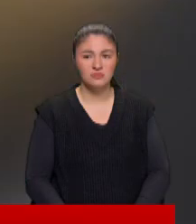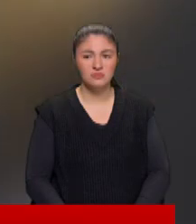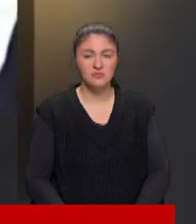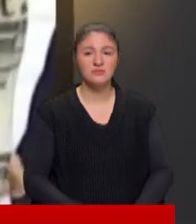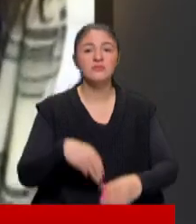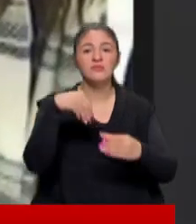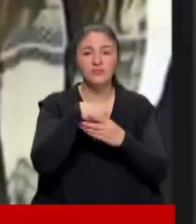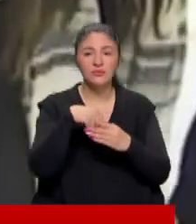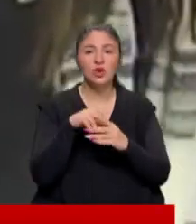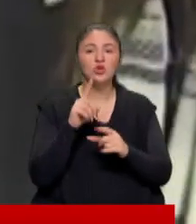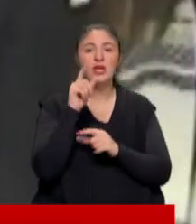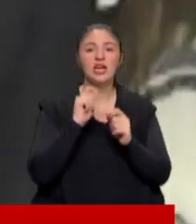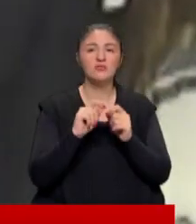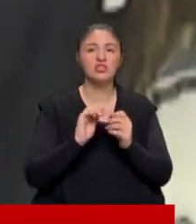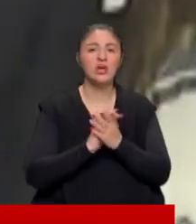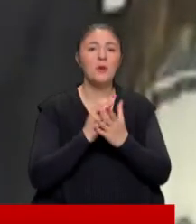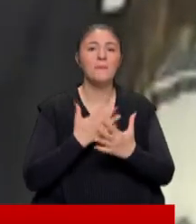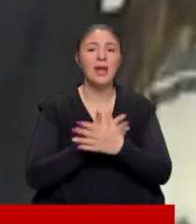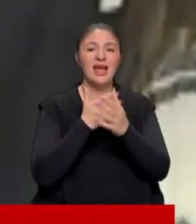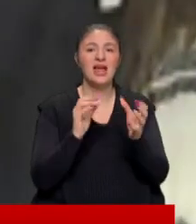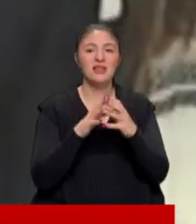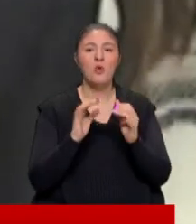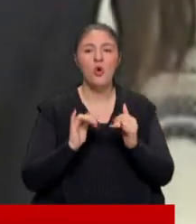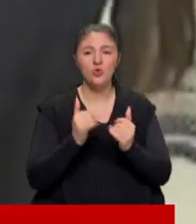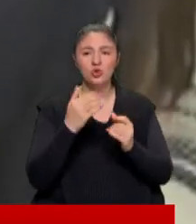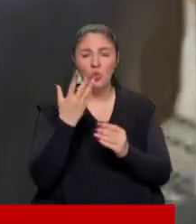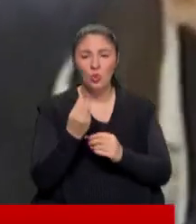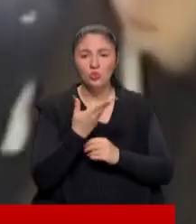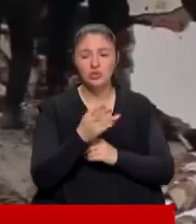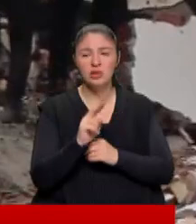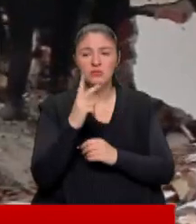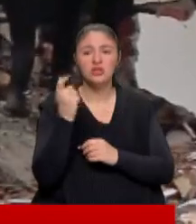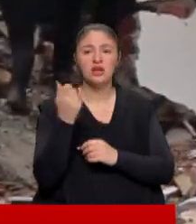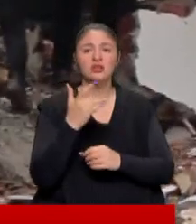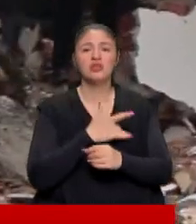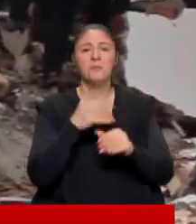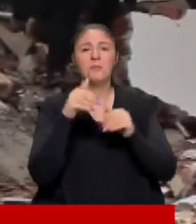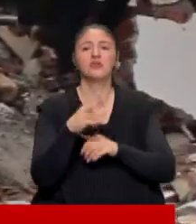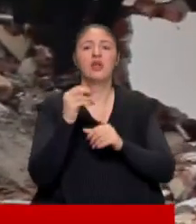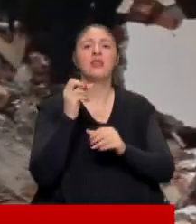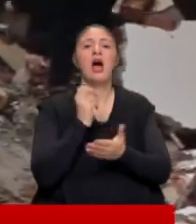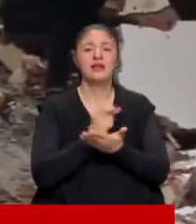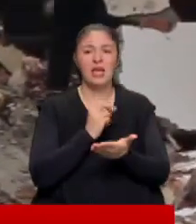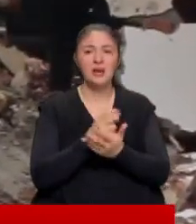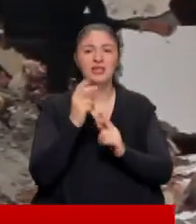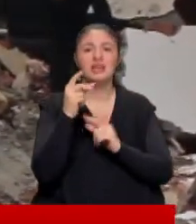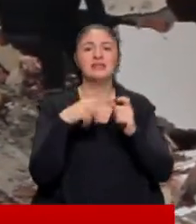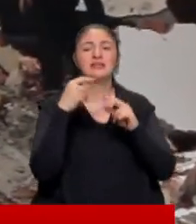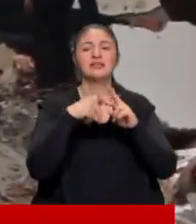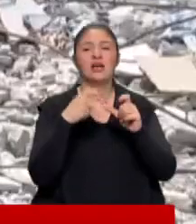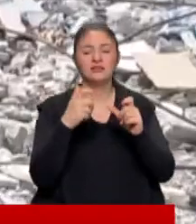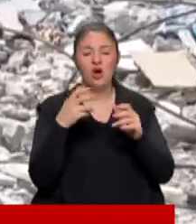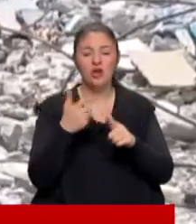edilmiş. İçinde Kuzey Kıbrıslı şampiyon melekler takım oyuncularının da bulunduğu 72 cana mezar olan Adıyaman'daki İSİAS Oteli